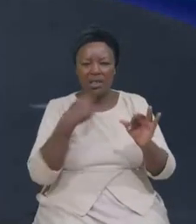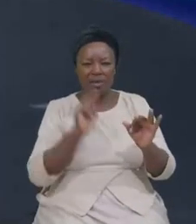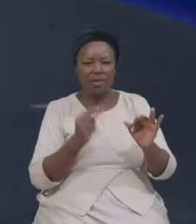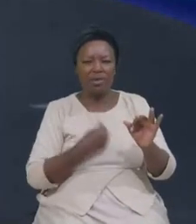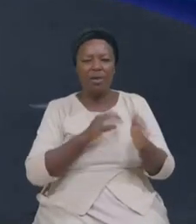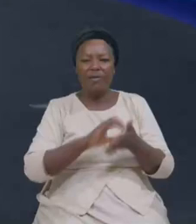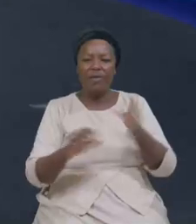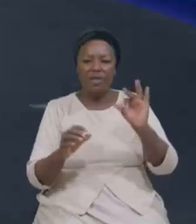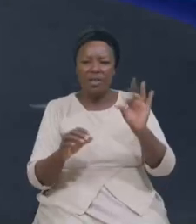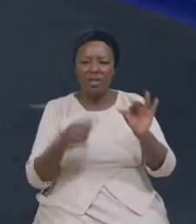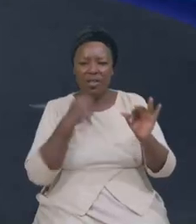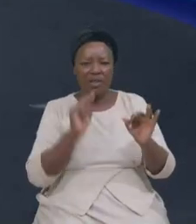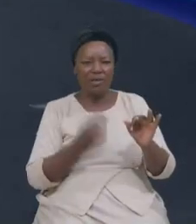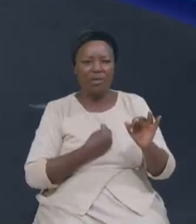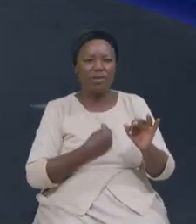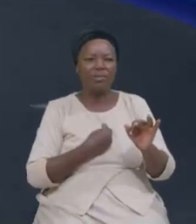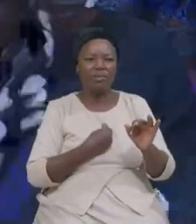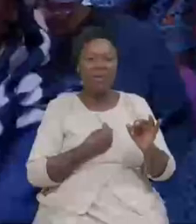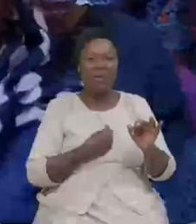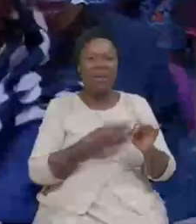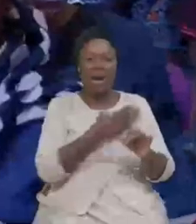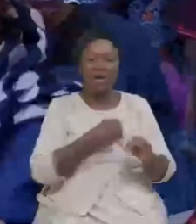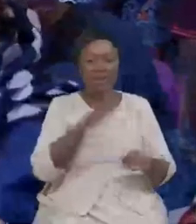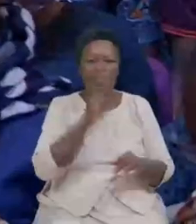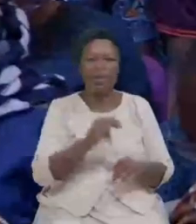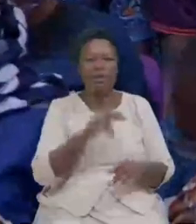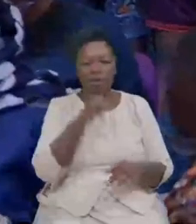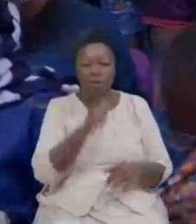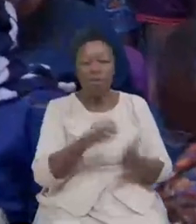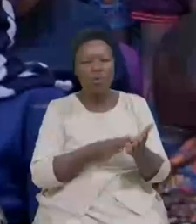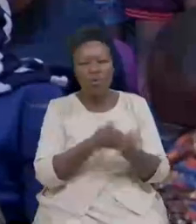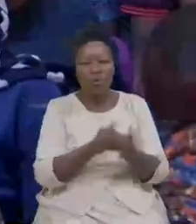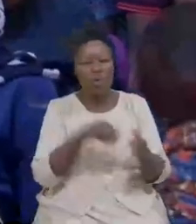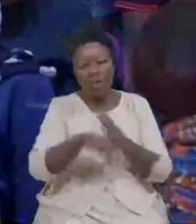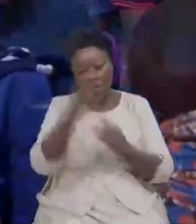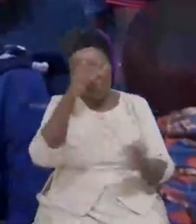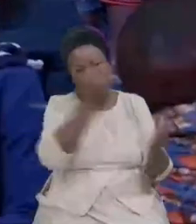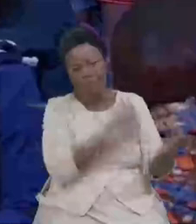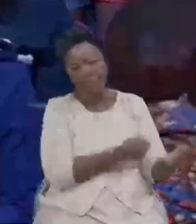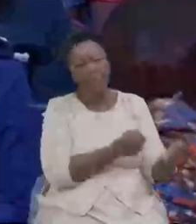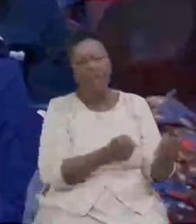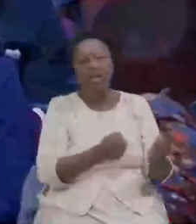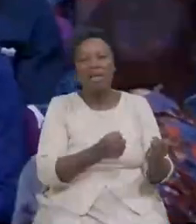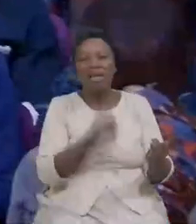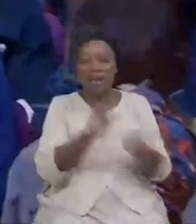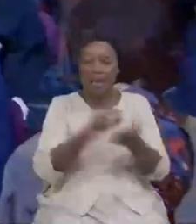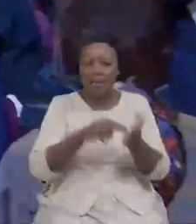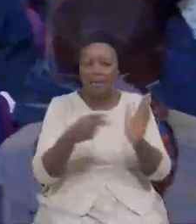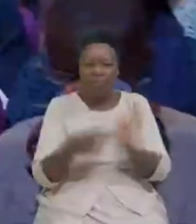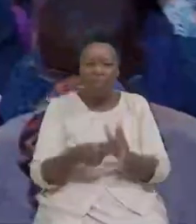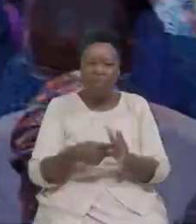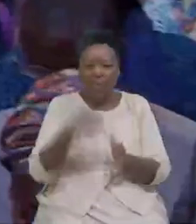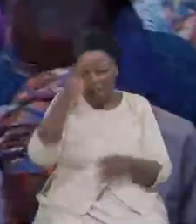verset 19, on dit, et sans faiblir dans la foi. Ça veut dire qu'il a cru au Seigneur,